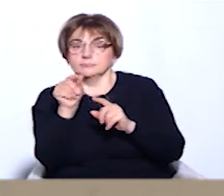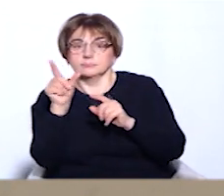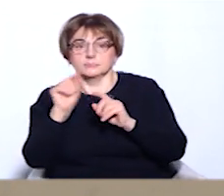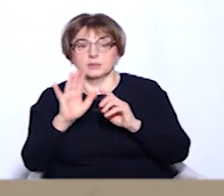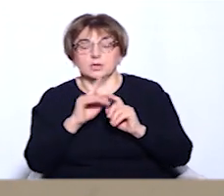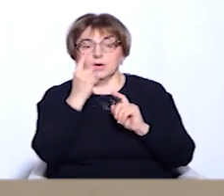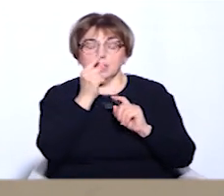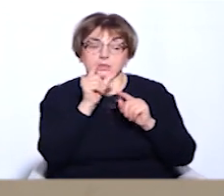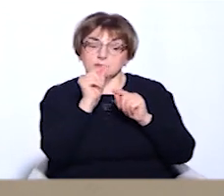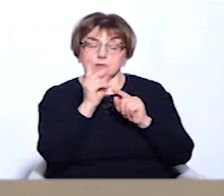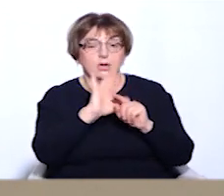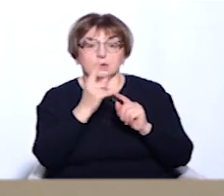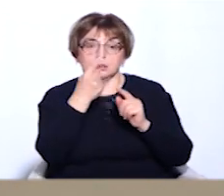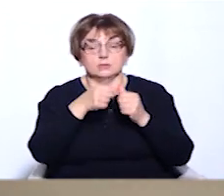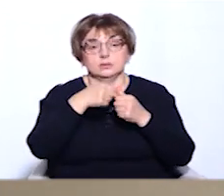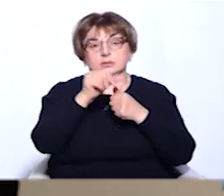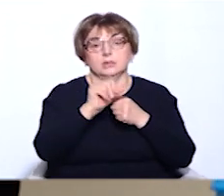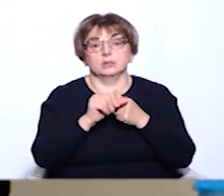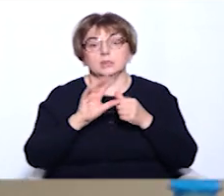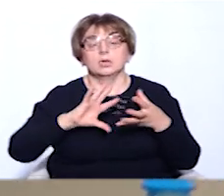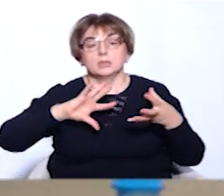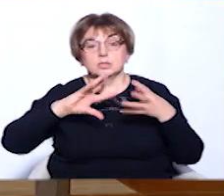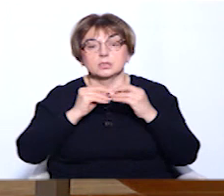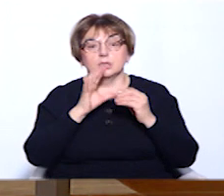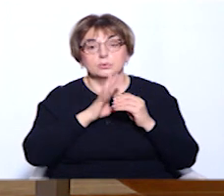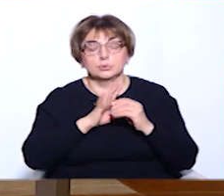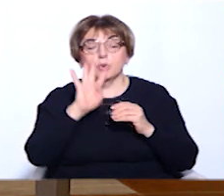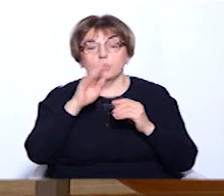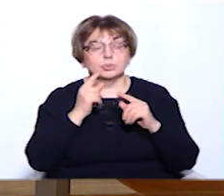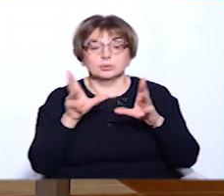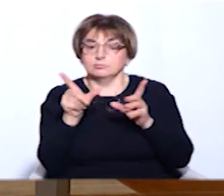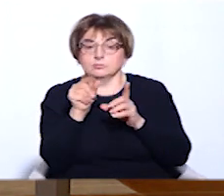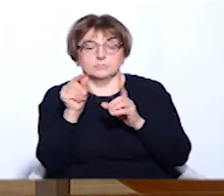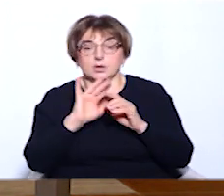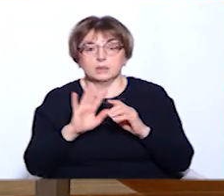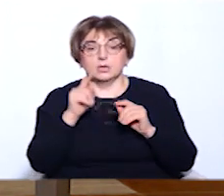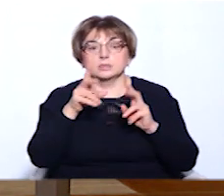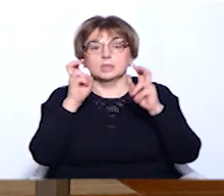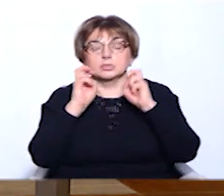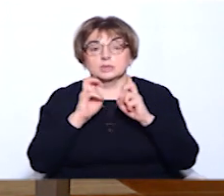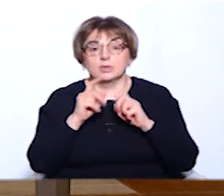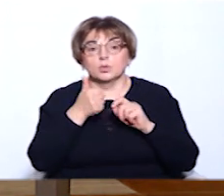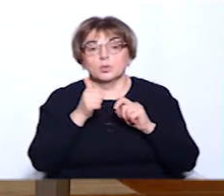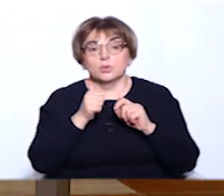1 გაუწყვილებელი ელექტრონი, ხოლო ჯამში კი გვაქვს 4 გაუწყვილებელი ელექტრონი, რაც იმას ნიშნავს, რომ